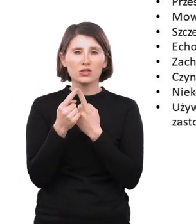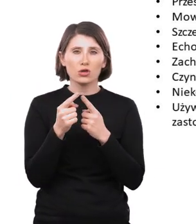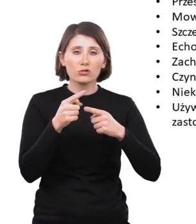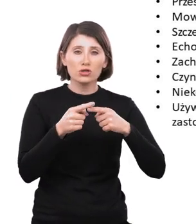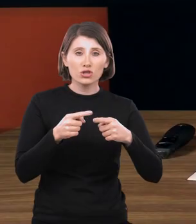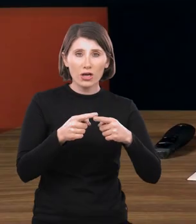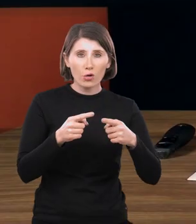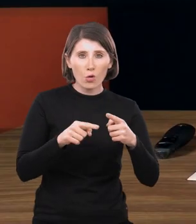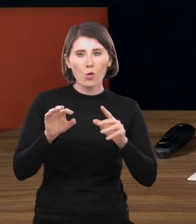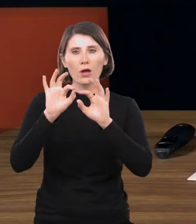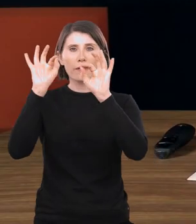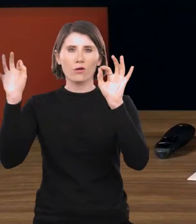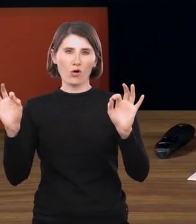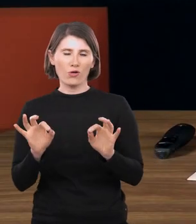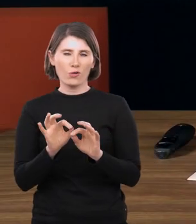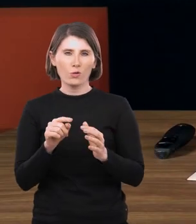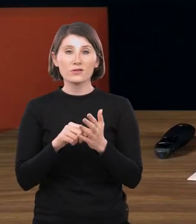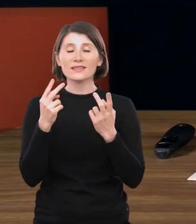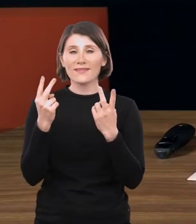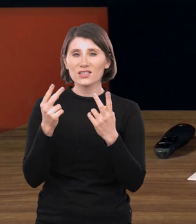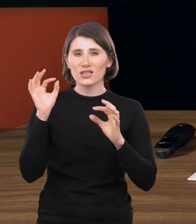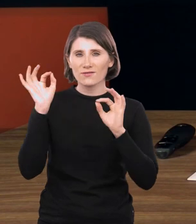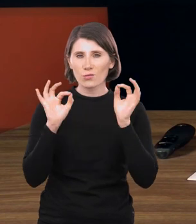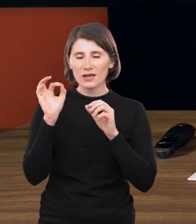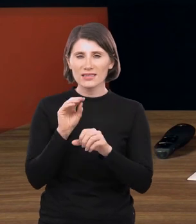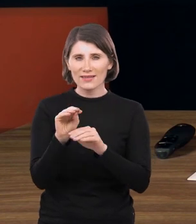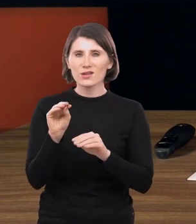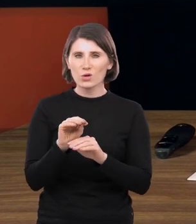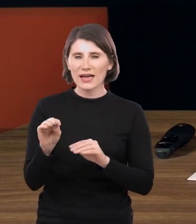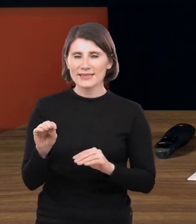ogółu. I to jest ważna informacja w edukacji, ponieważ